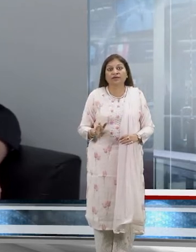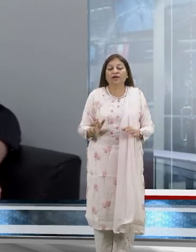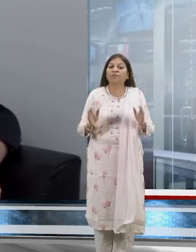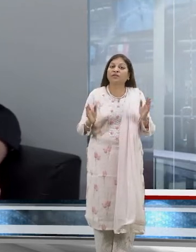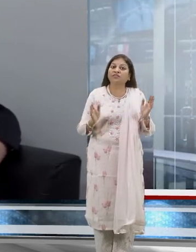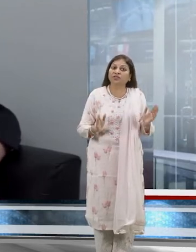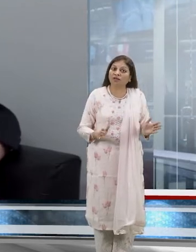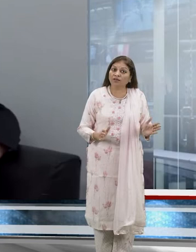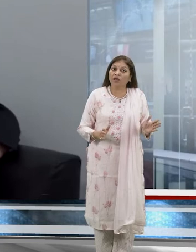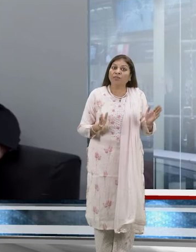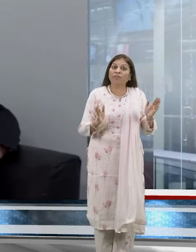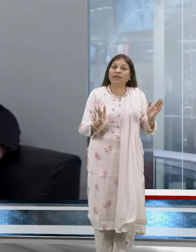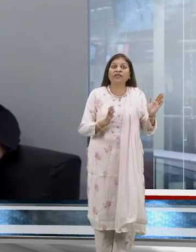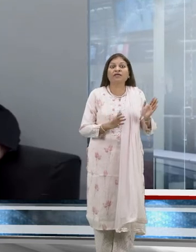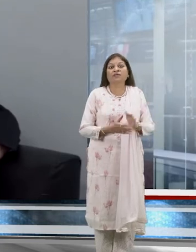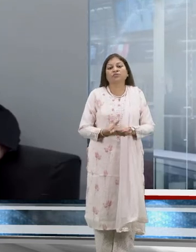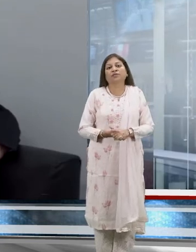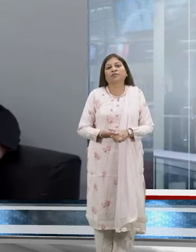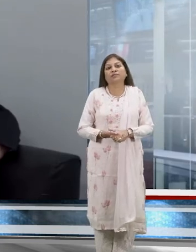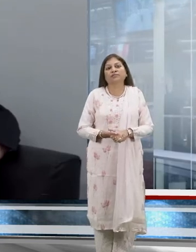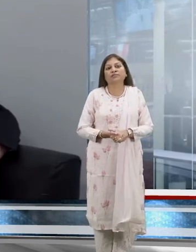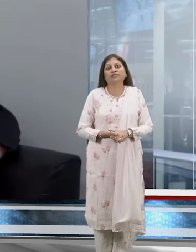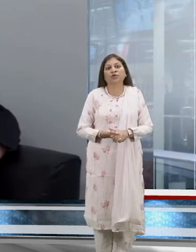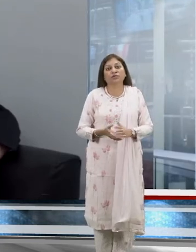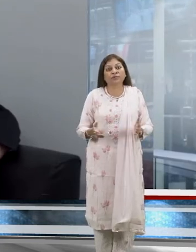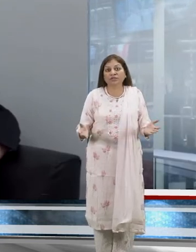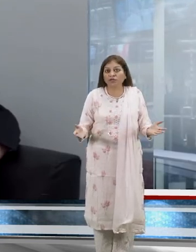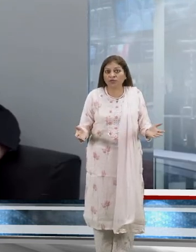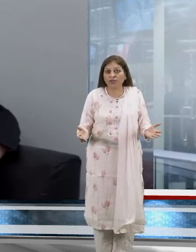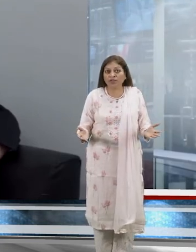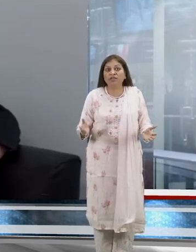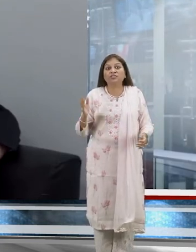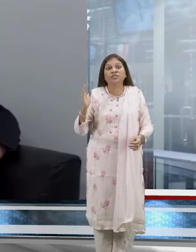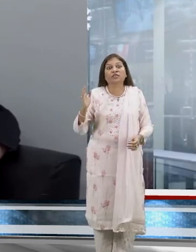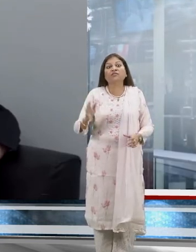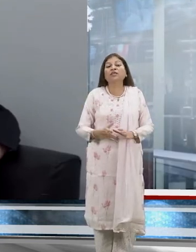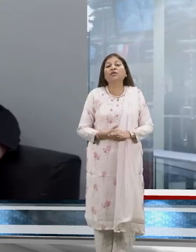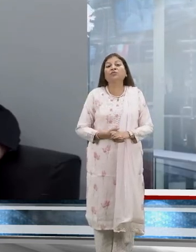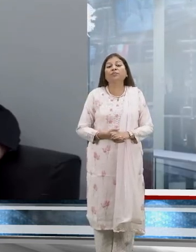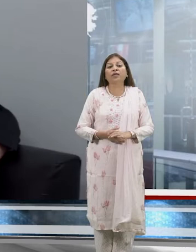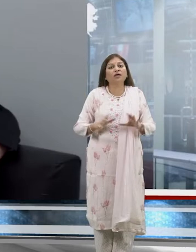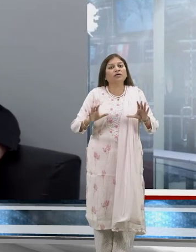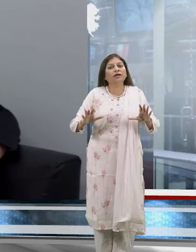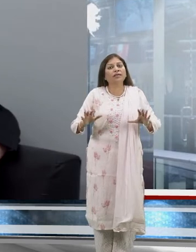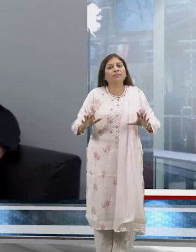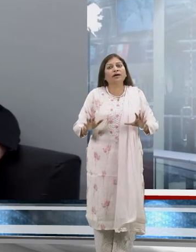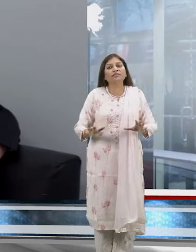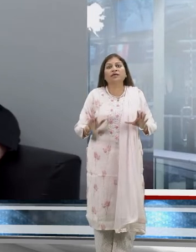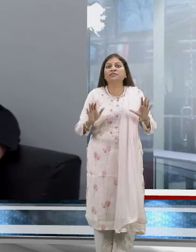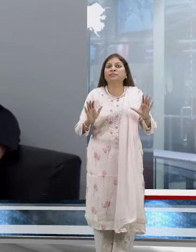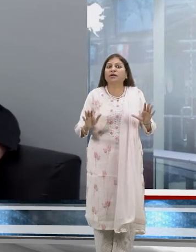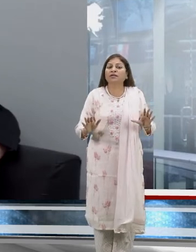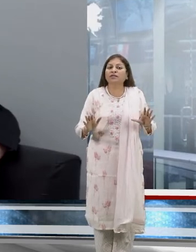पत्रकार अपनी जान पहले ही गंवा चुके थे और दिमित्री को भी चेतावनी के रूप में कई